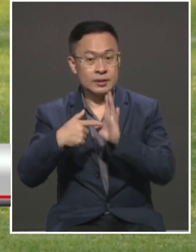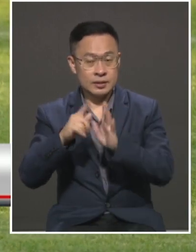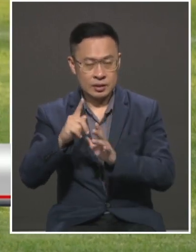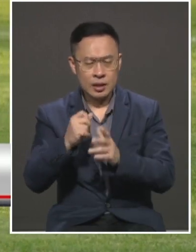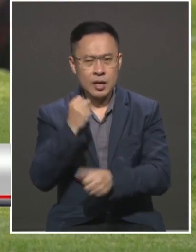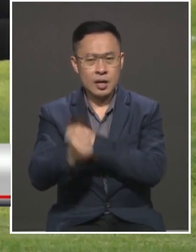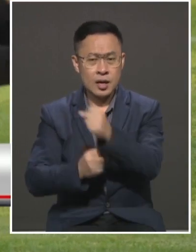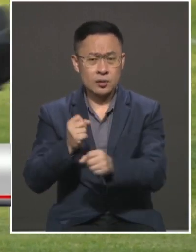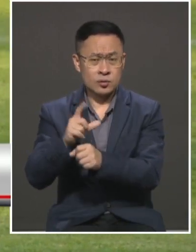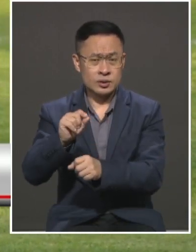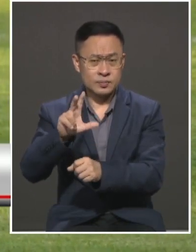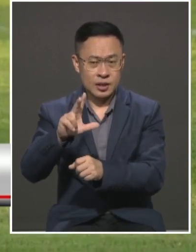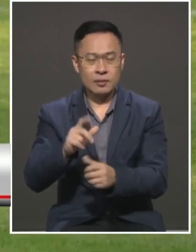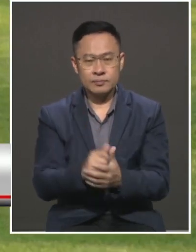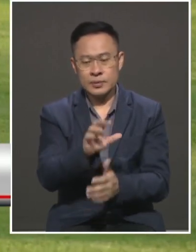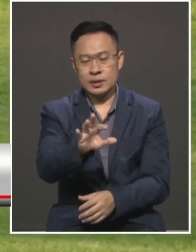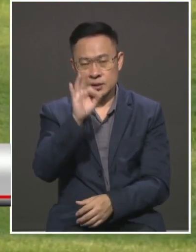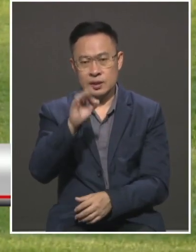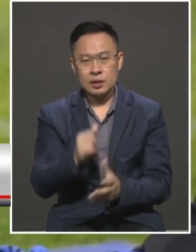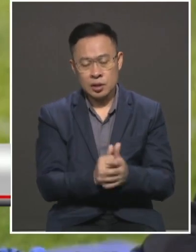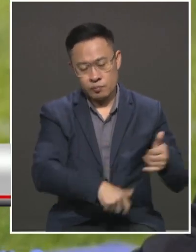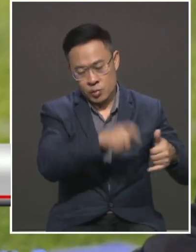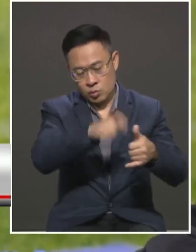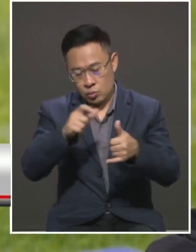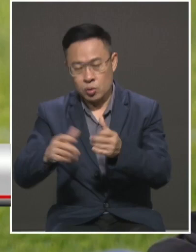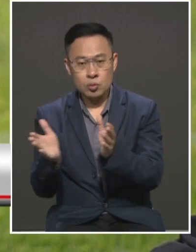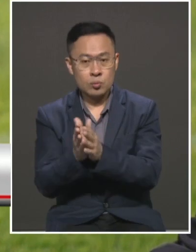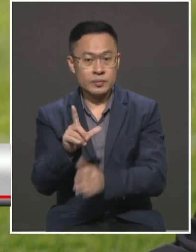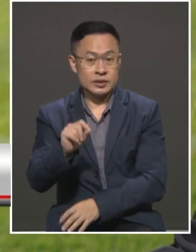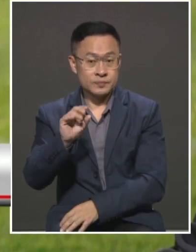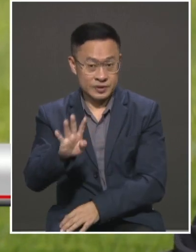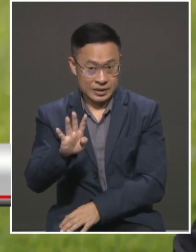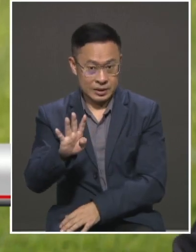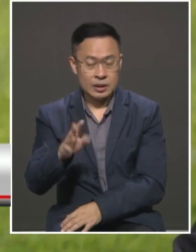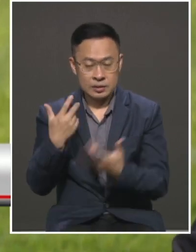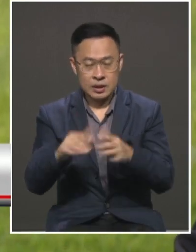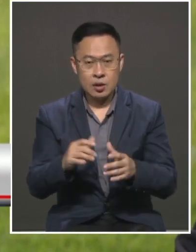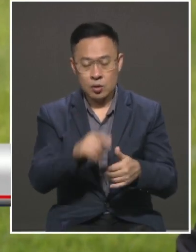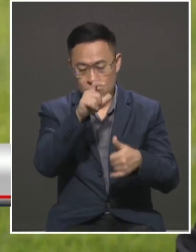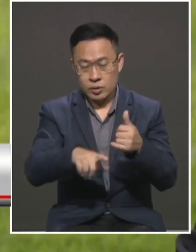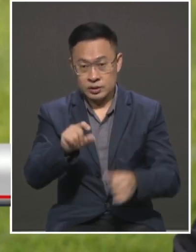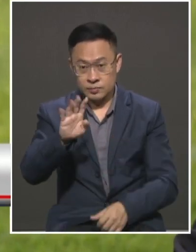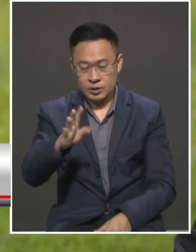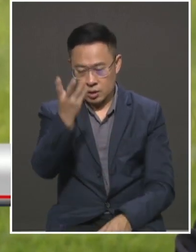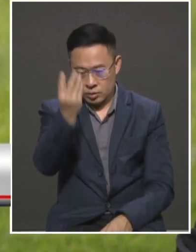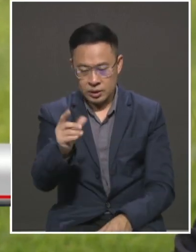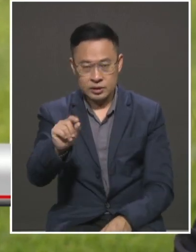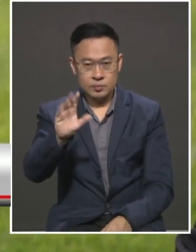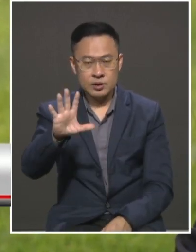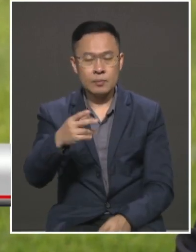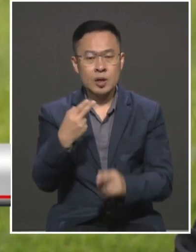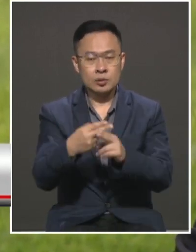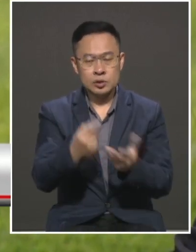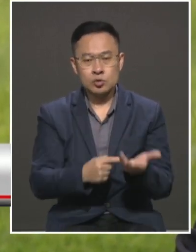จะเป็น24ผู้เล่นครับที่จะใช้ในการอุ่นเครื่อง2เกมก่อนที่จะตัดตัวให้เหลือ23คนส่งชื่อชิงแชมป์อ